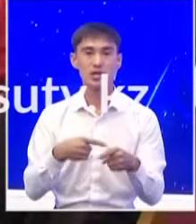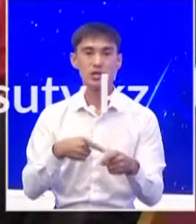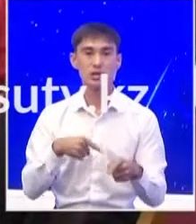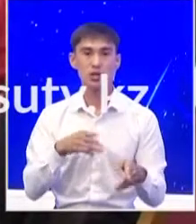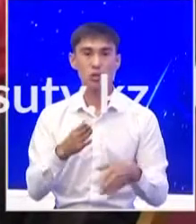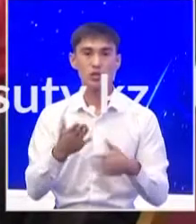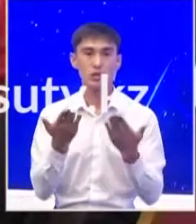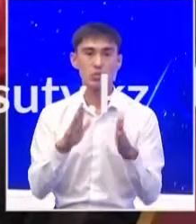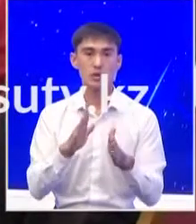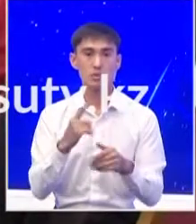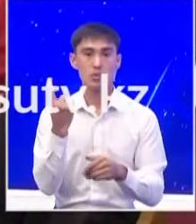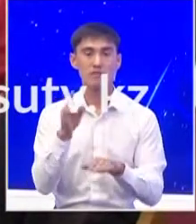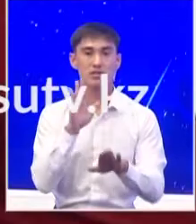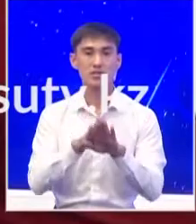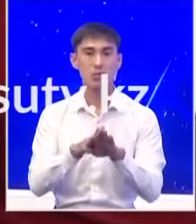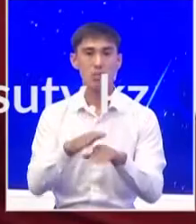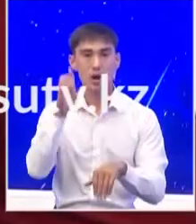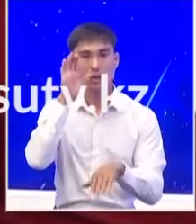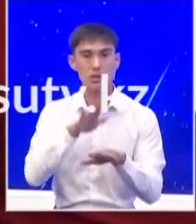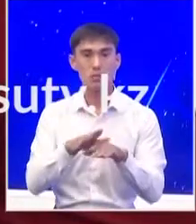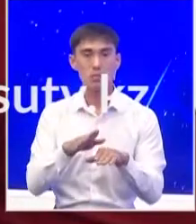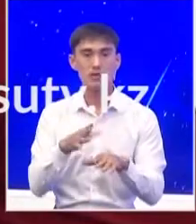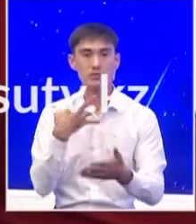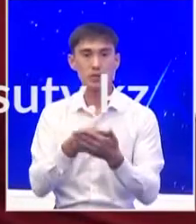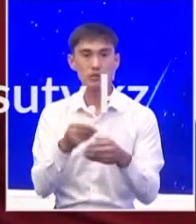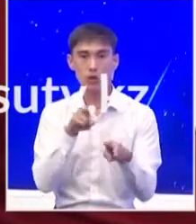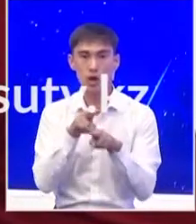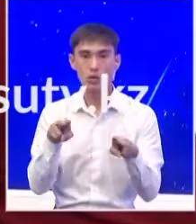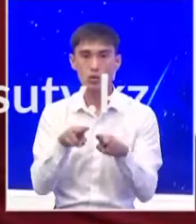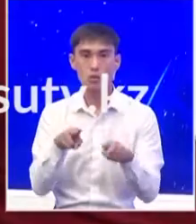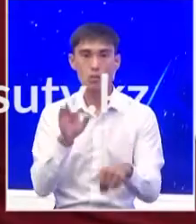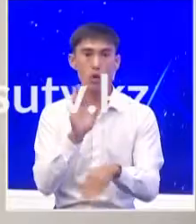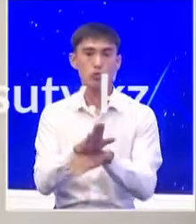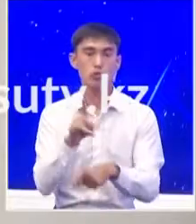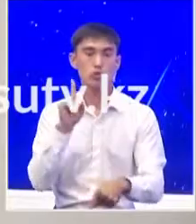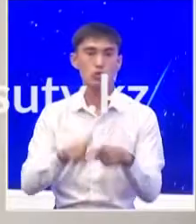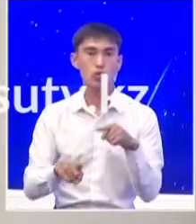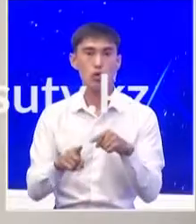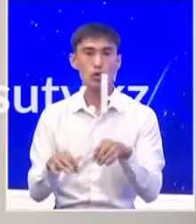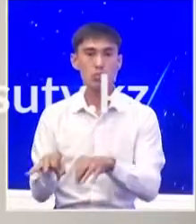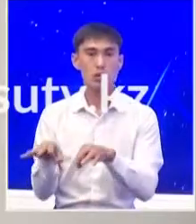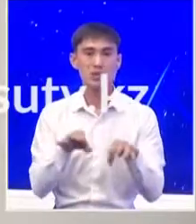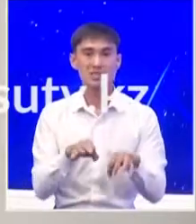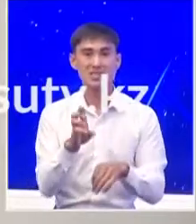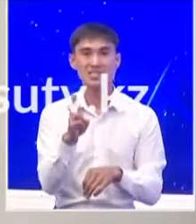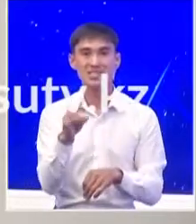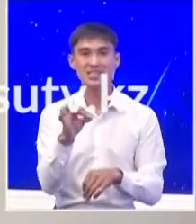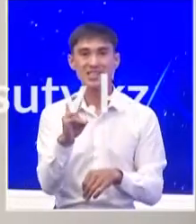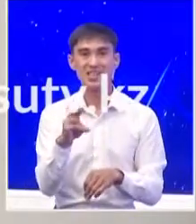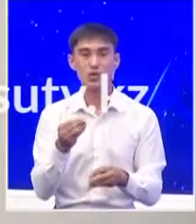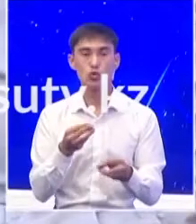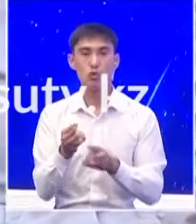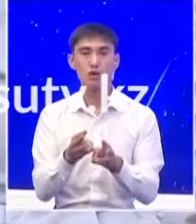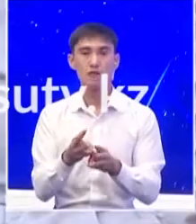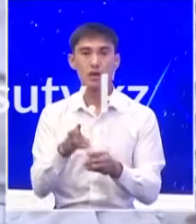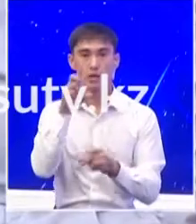событий первый зам Акима взял под свой контроль. Он также поручил ускорить процесс поставки дизельного топлива для